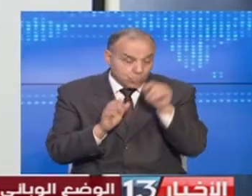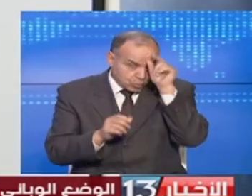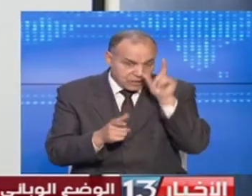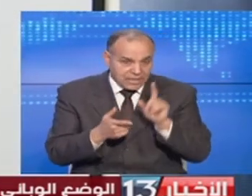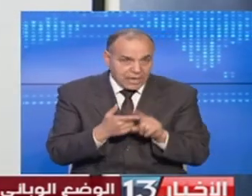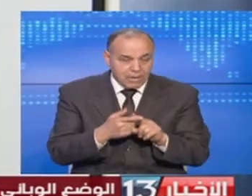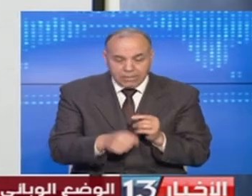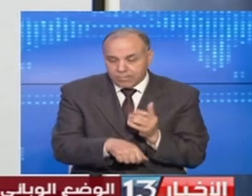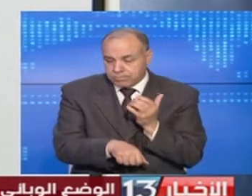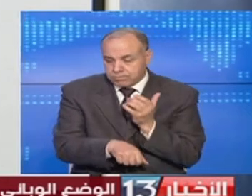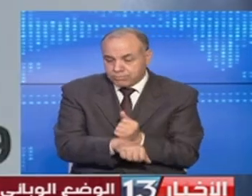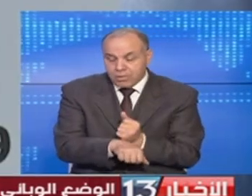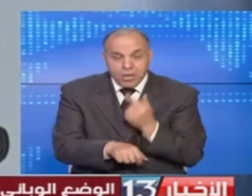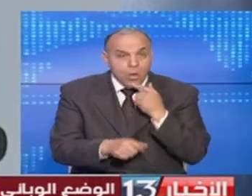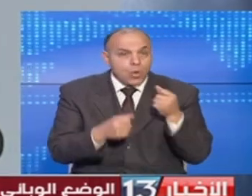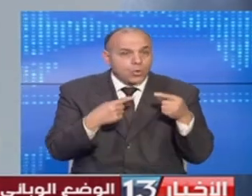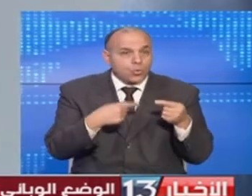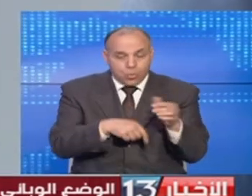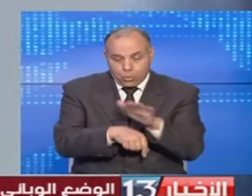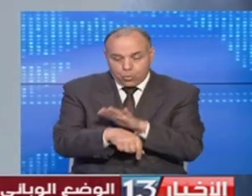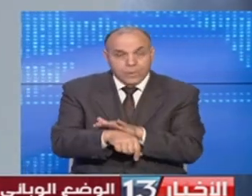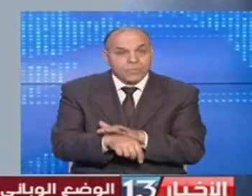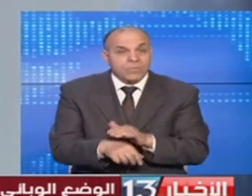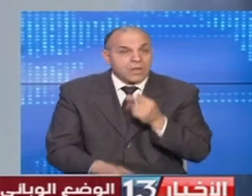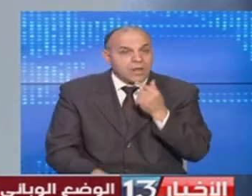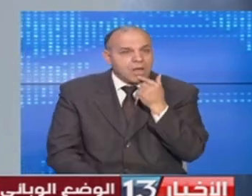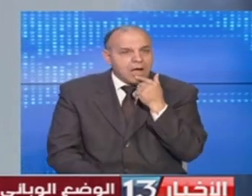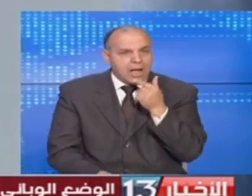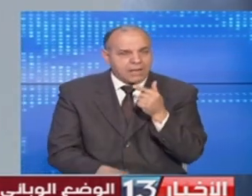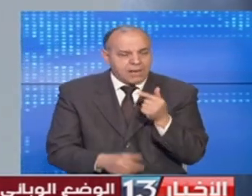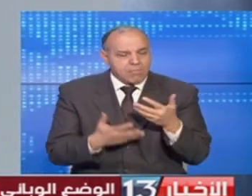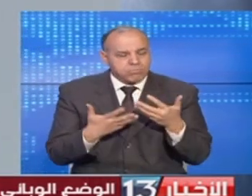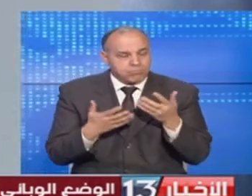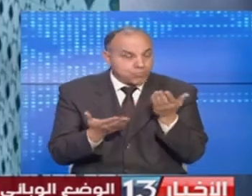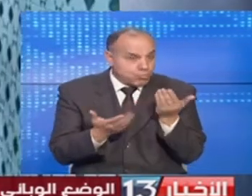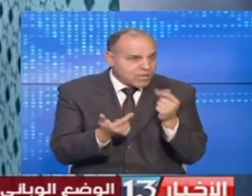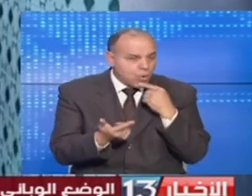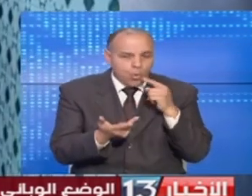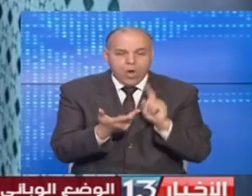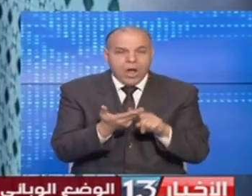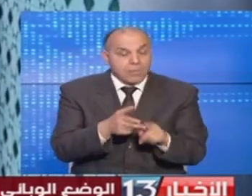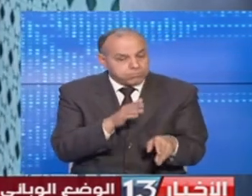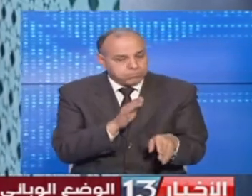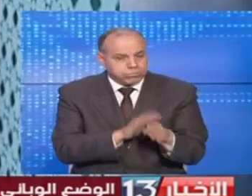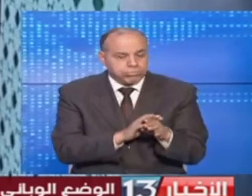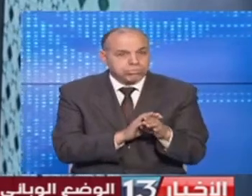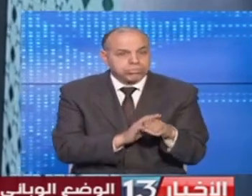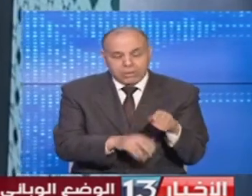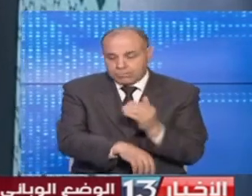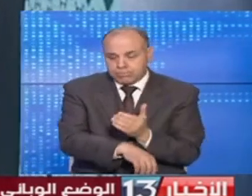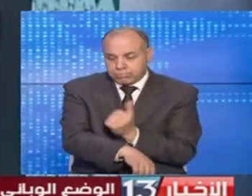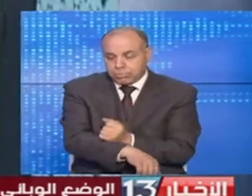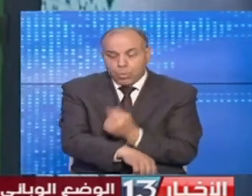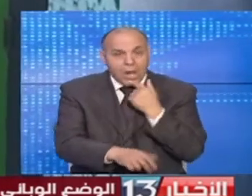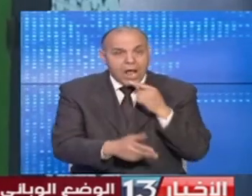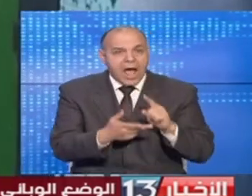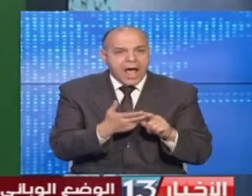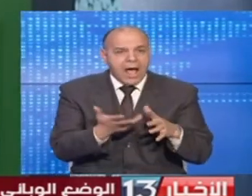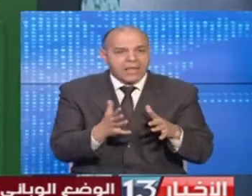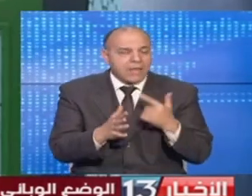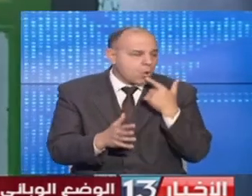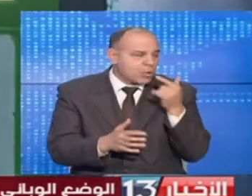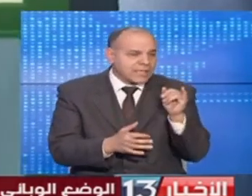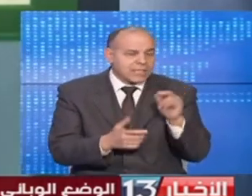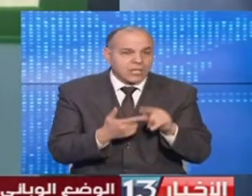للتلقيح ضد وفي تسعه عشر والتي من المنتظر ان تنطلق عمليات التلقيح وحسب ما